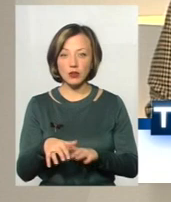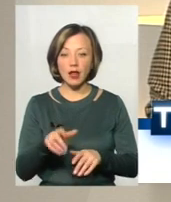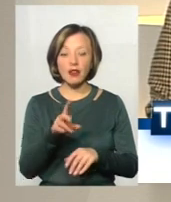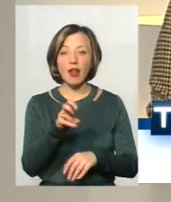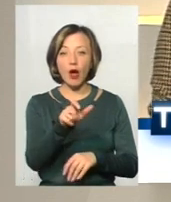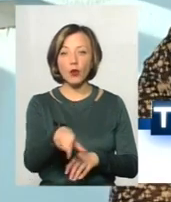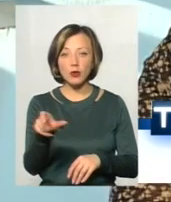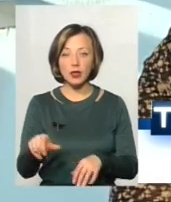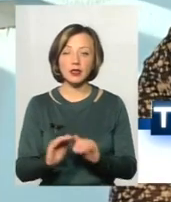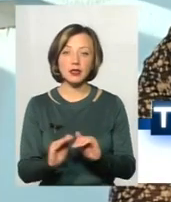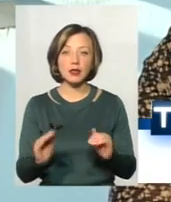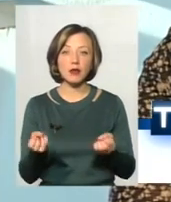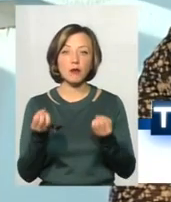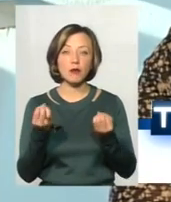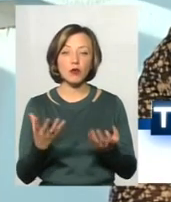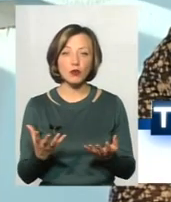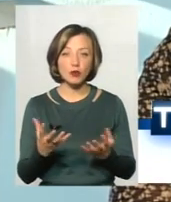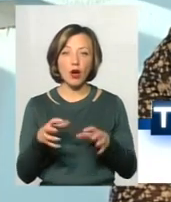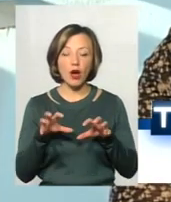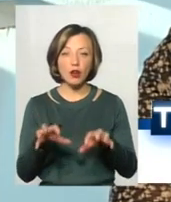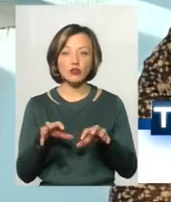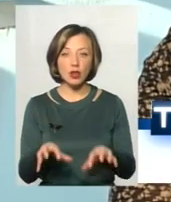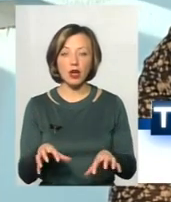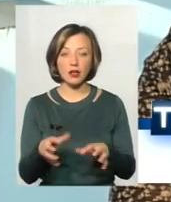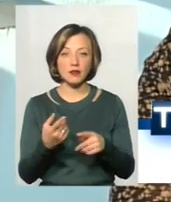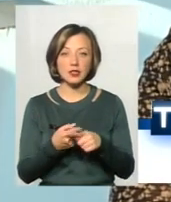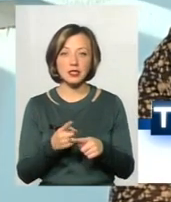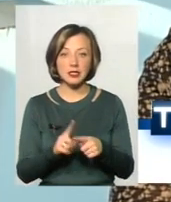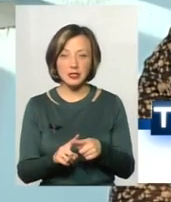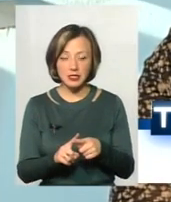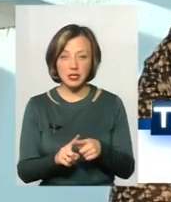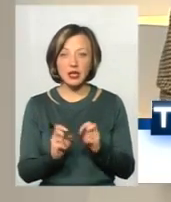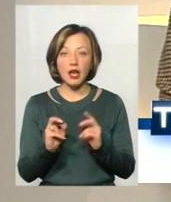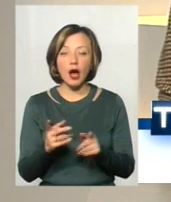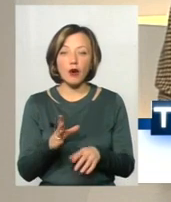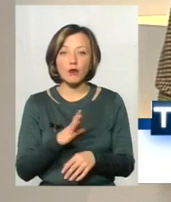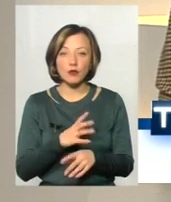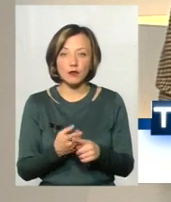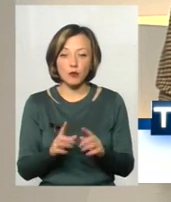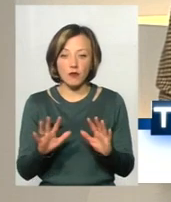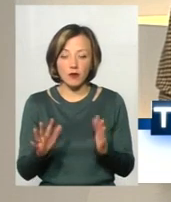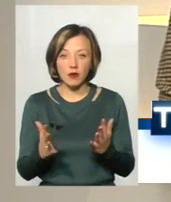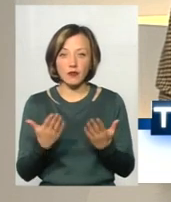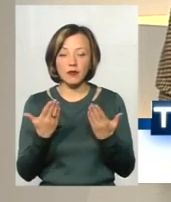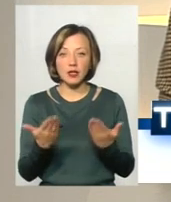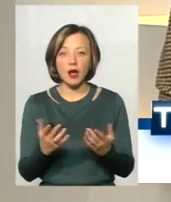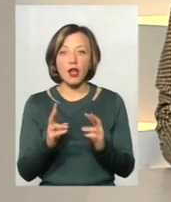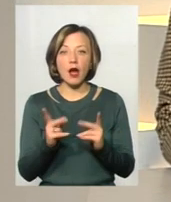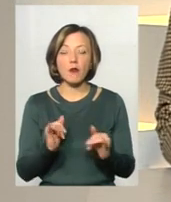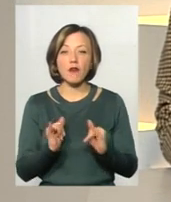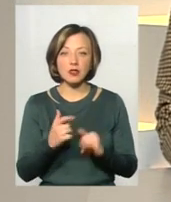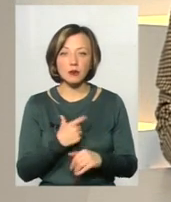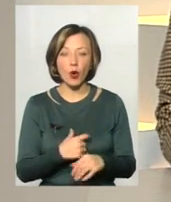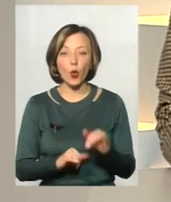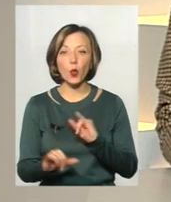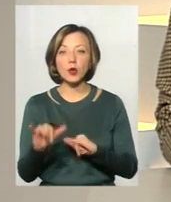ноги, дітям. Вони просто гарчать. От як бути в цьому випадку? Ви кажете, як поводити себе?